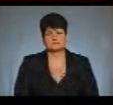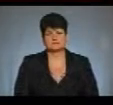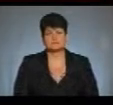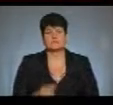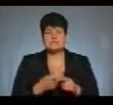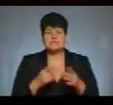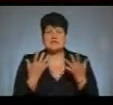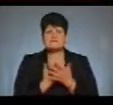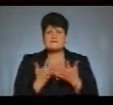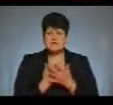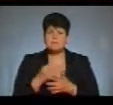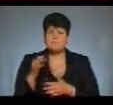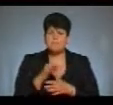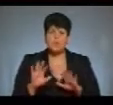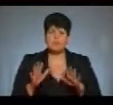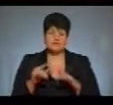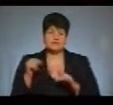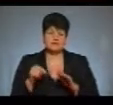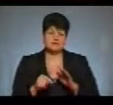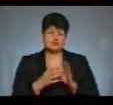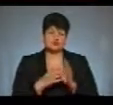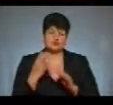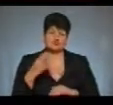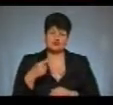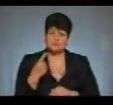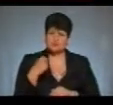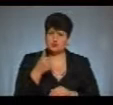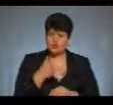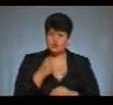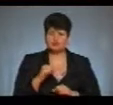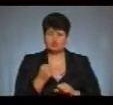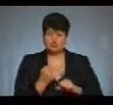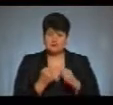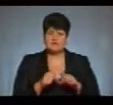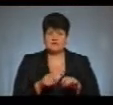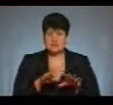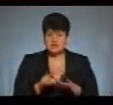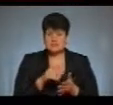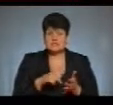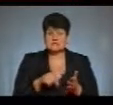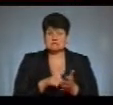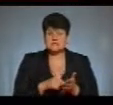Це фільм про події 1941 року. Друзі вирішують з міста, котре